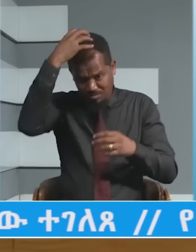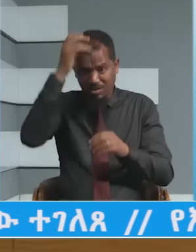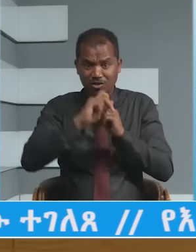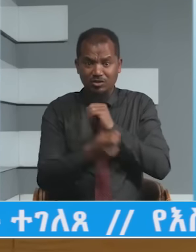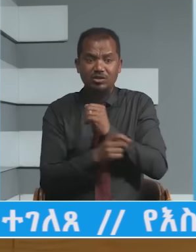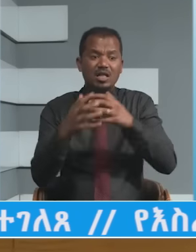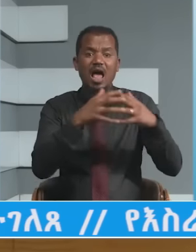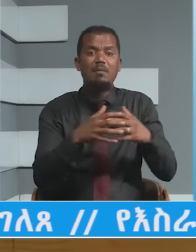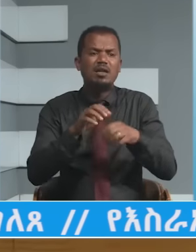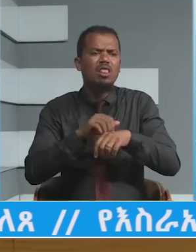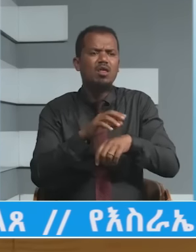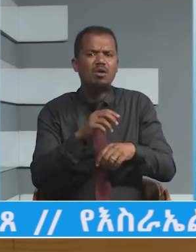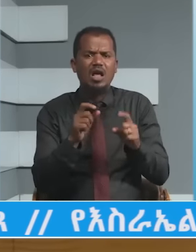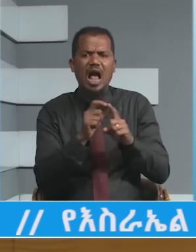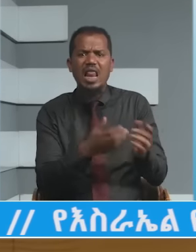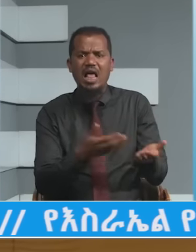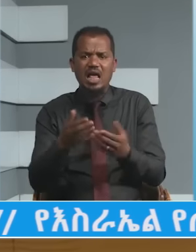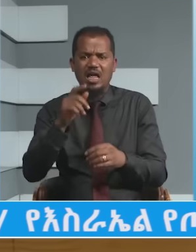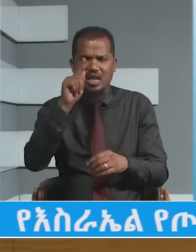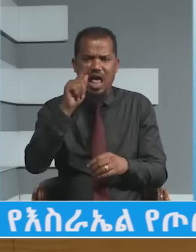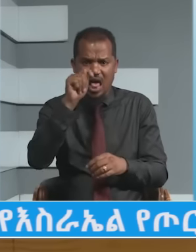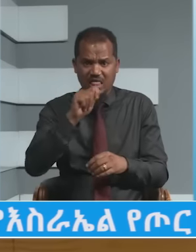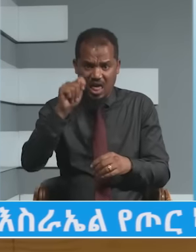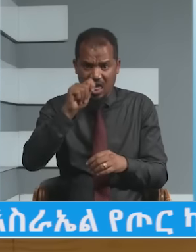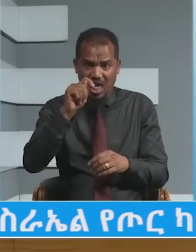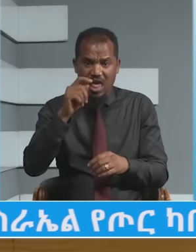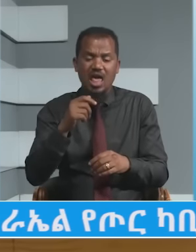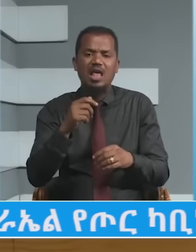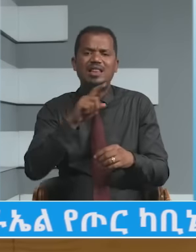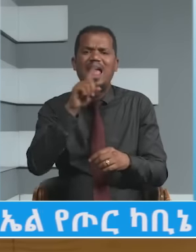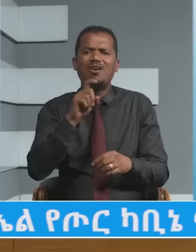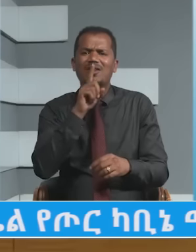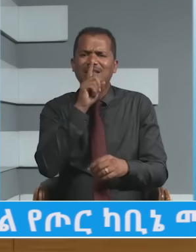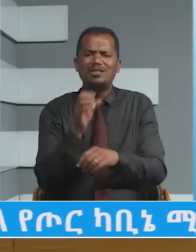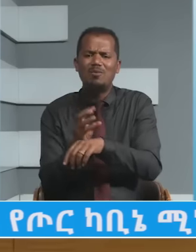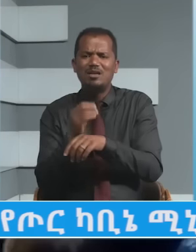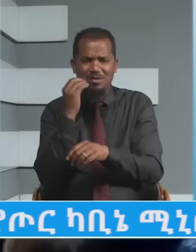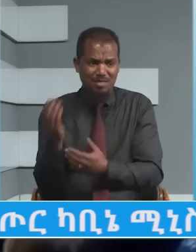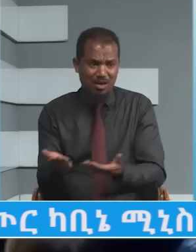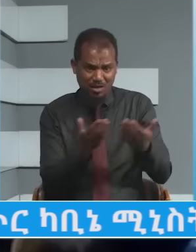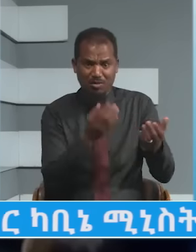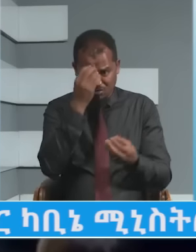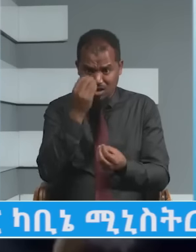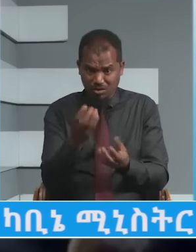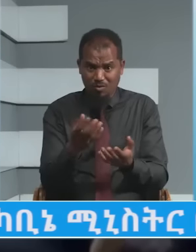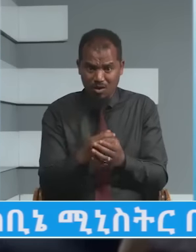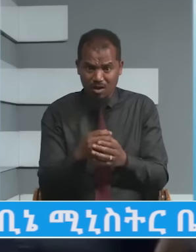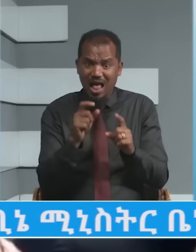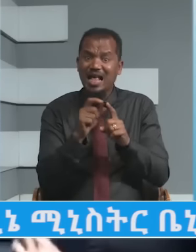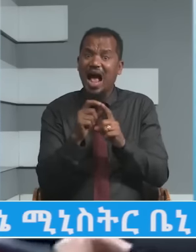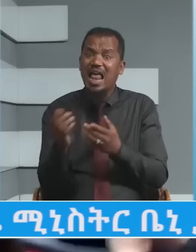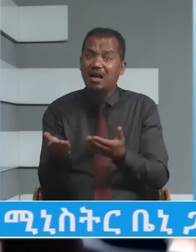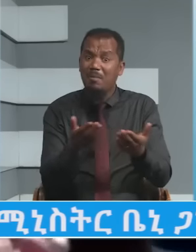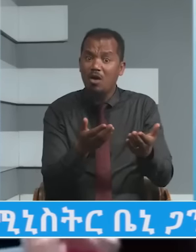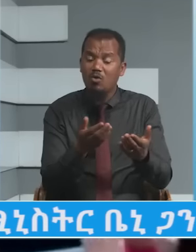መንግስታት ድርጅት የአሜሪካ ተልዕኮ ቃል አቀባይ ናቴ ኢቫንስ ጥያቄውን ለጸጥታው ምክር ቤት ማቅረባቸውን አስታውቀዋል።